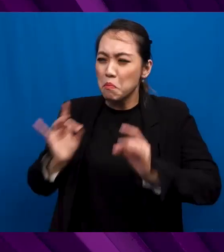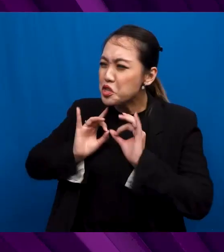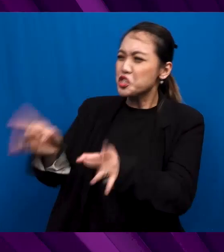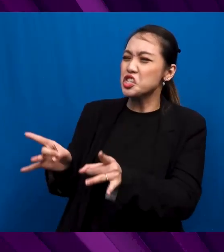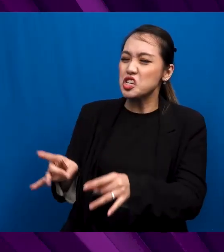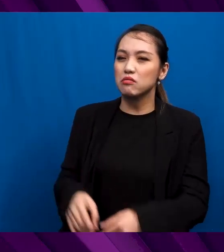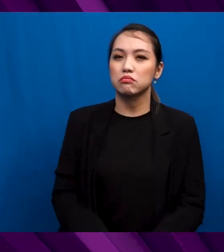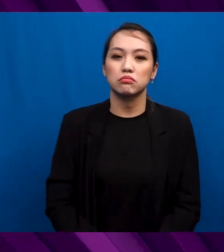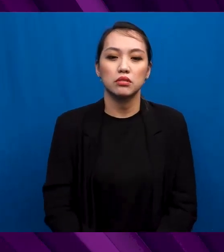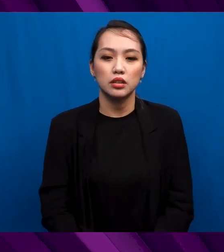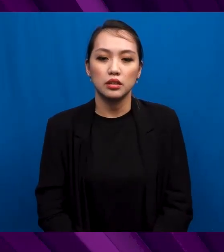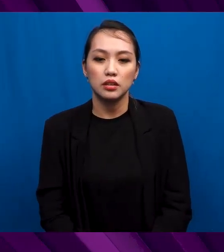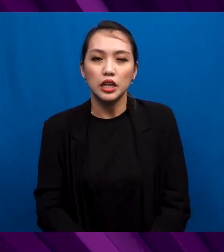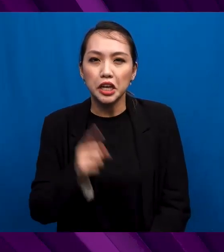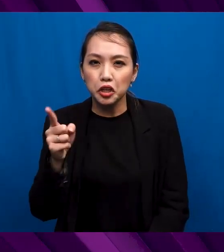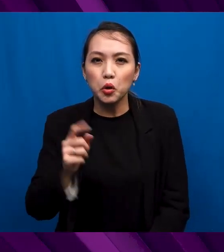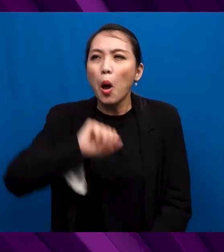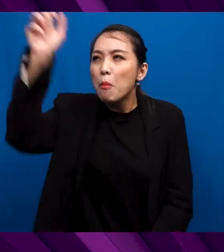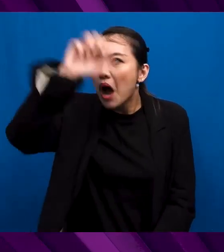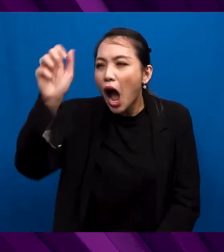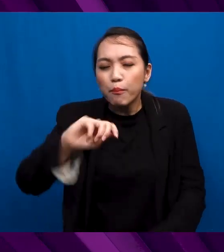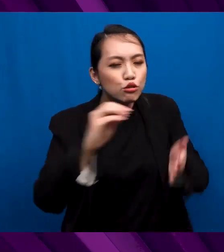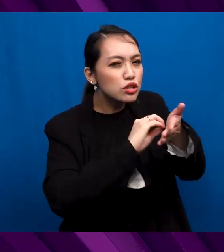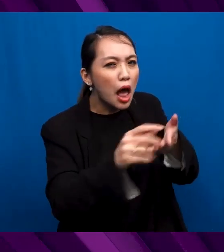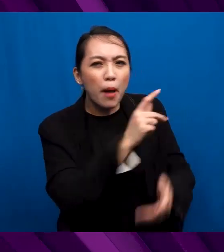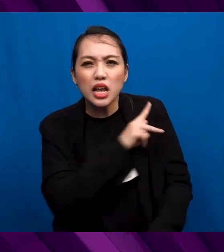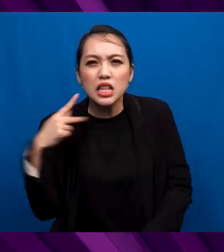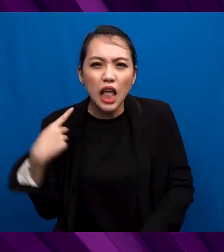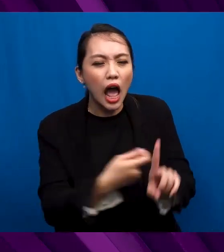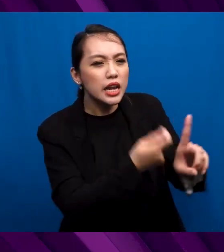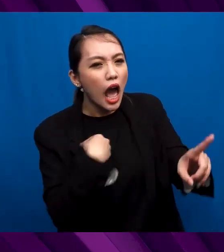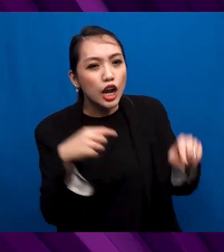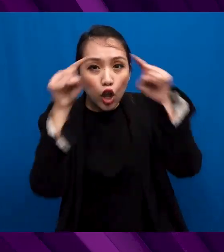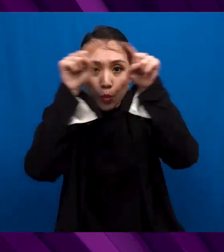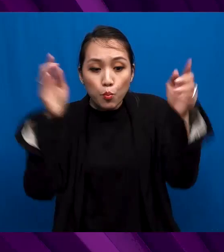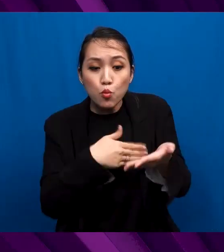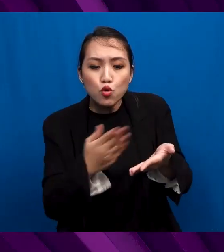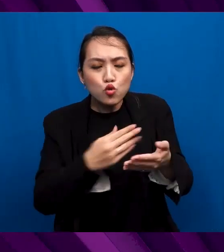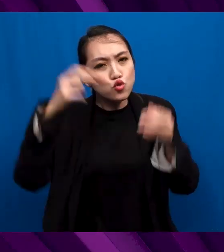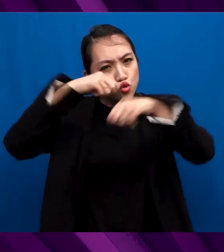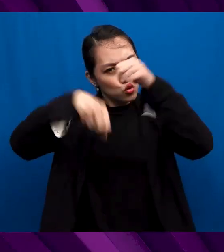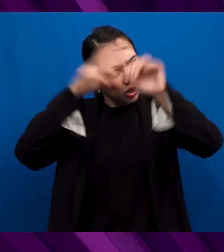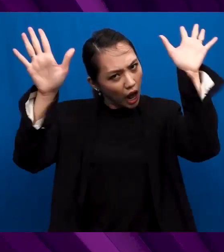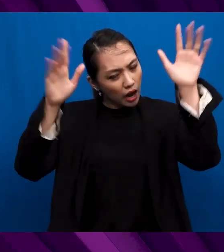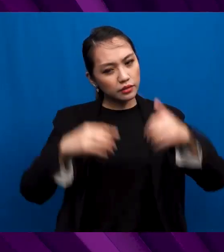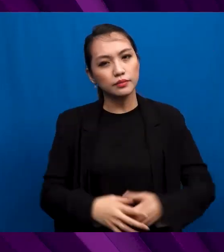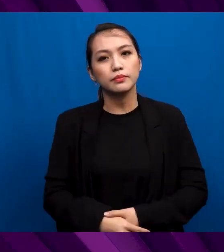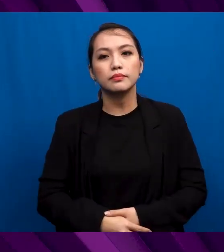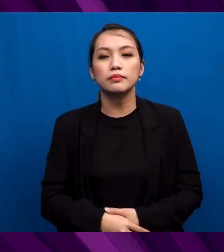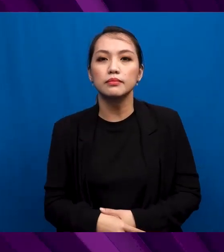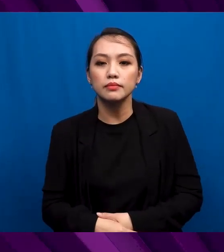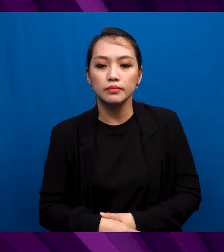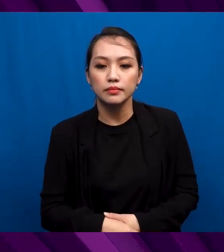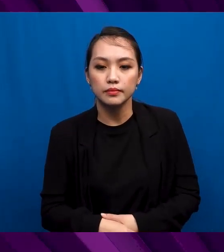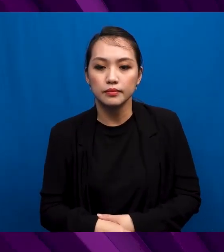Ya sudahlah, memang salah. Tapi jangan main hakim sendiri, kan ada hukum Allah. Jadi harusnya bisa ditempuh